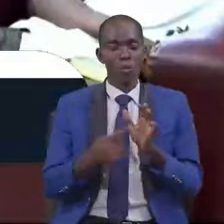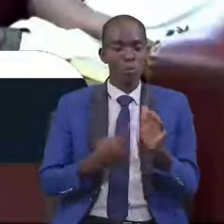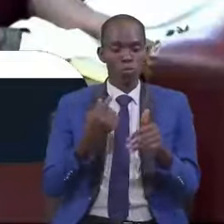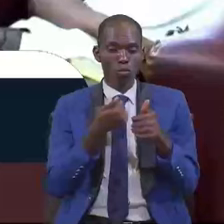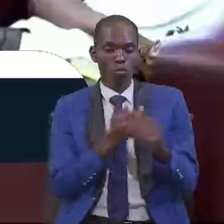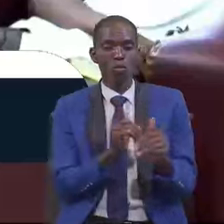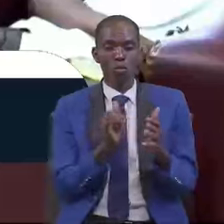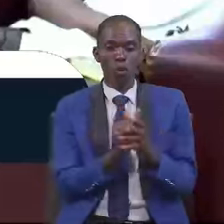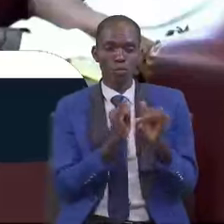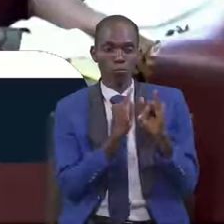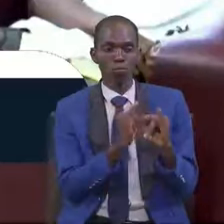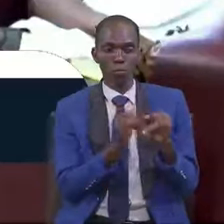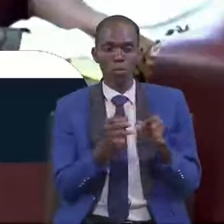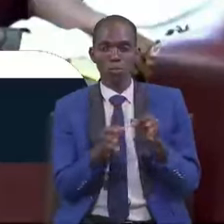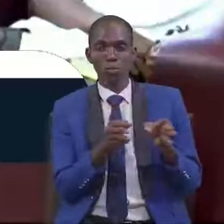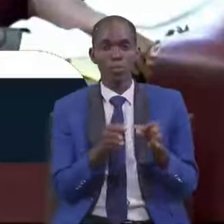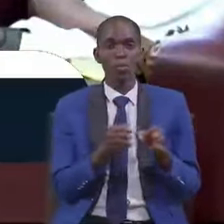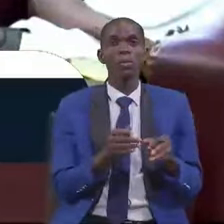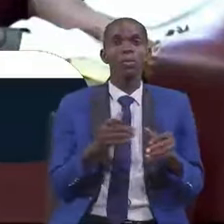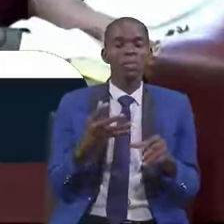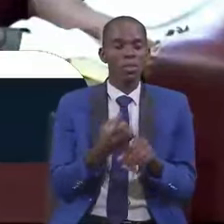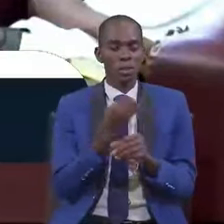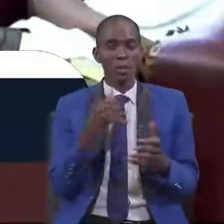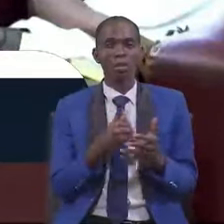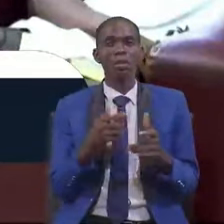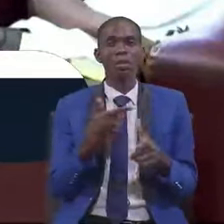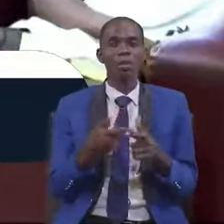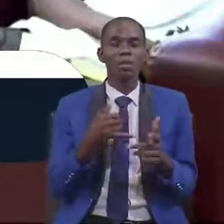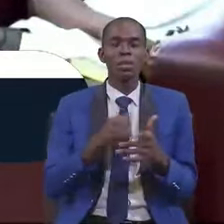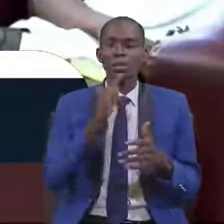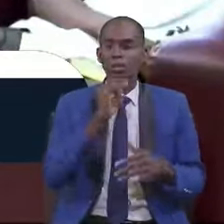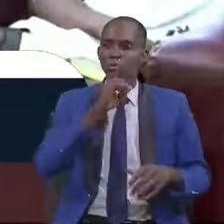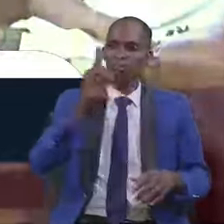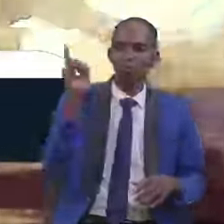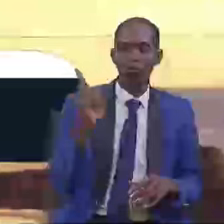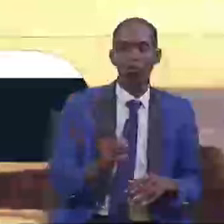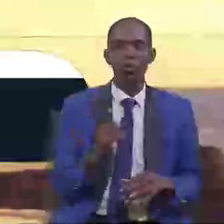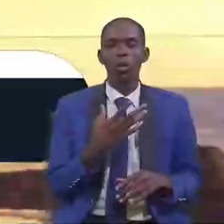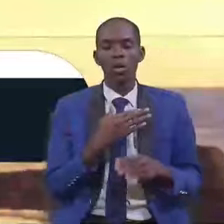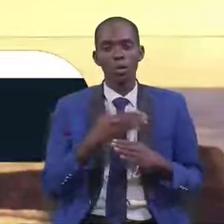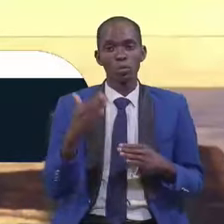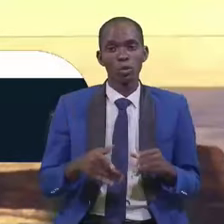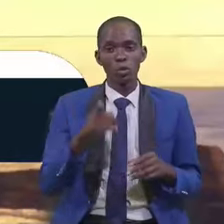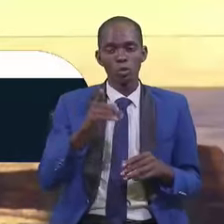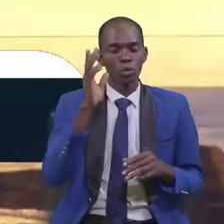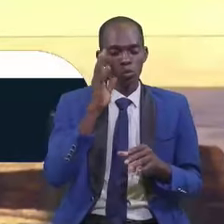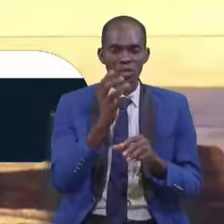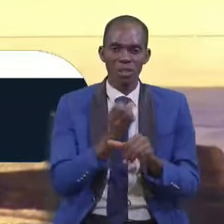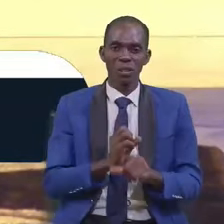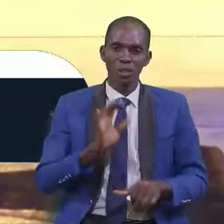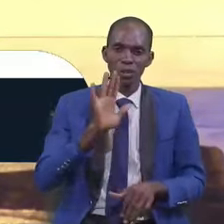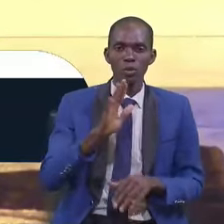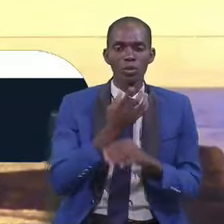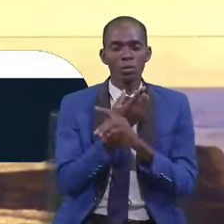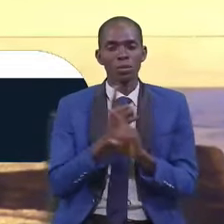prescriptions et que vous prenez cela, c'est sûr et défini que vous aurez votre délivrance, votre